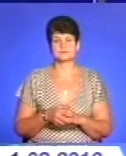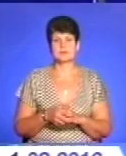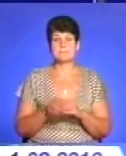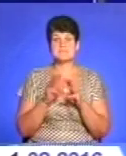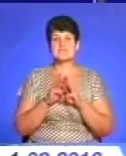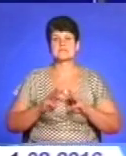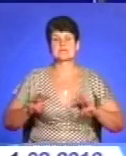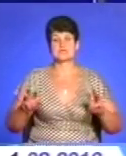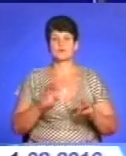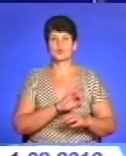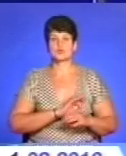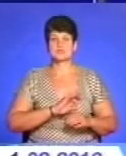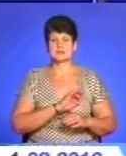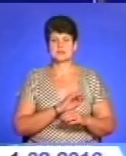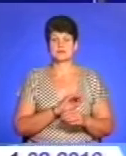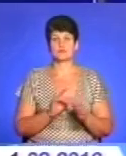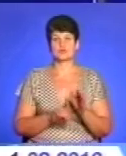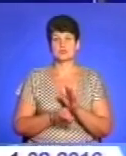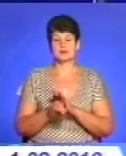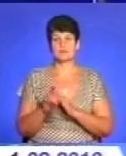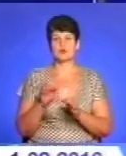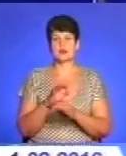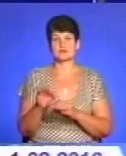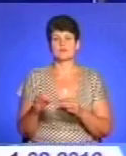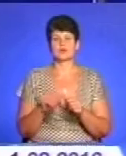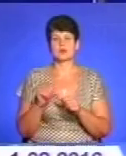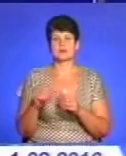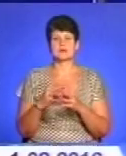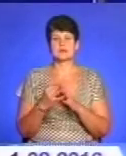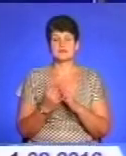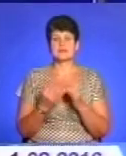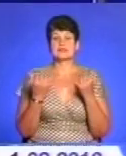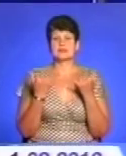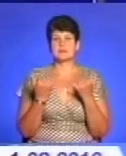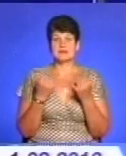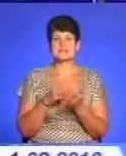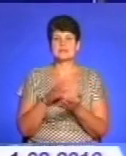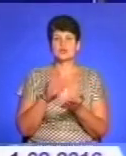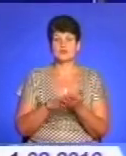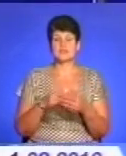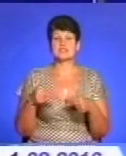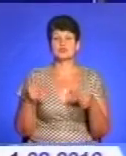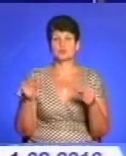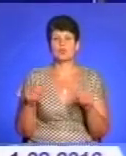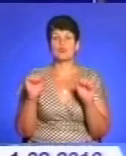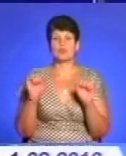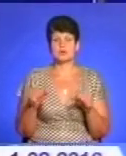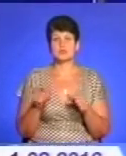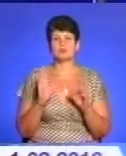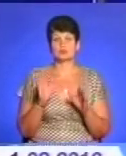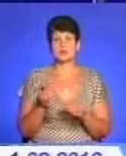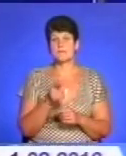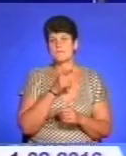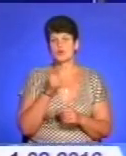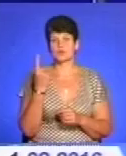Міністерство юстиції запроваджує пілотний проект в деяких населених пунктах, згідно якого відтепер зареєструвати шлюб можна буде протягом однієї